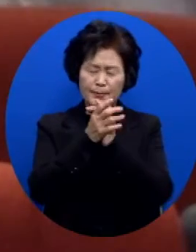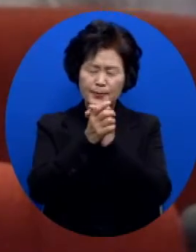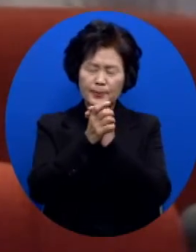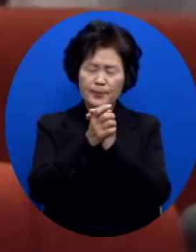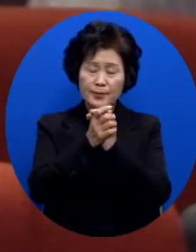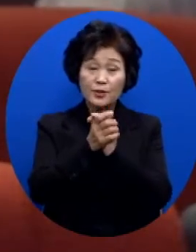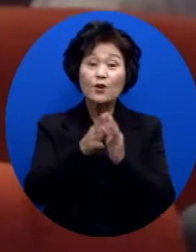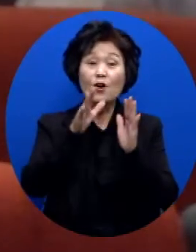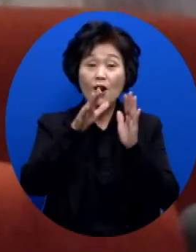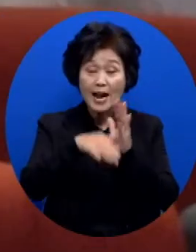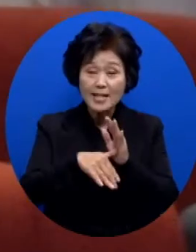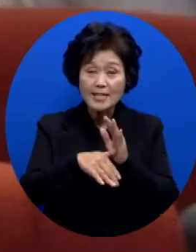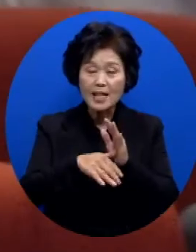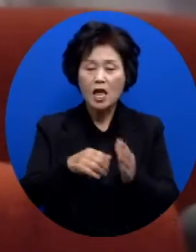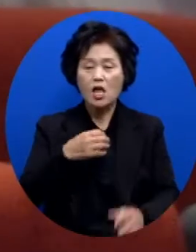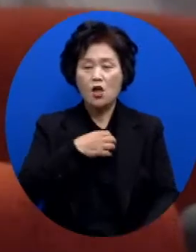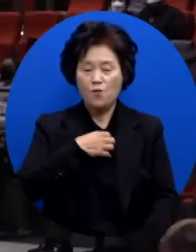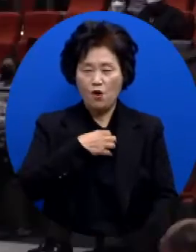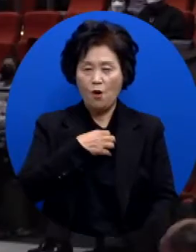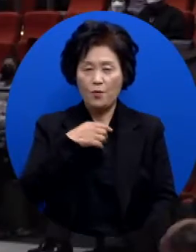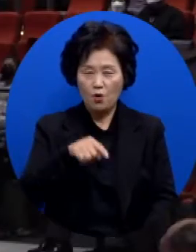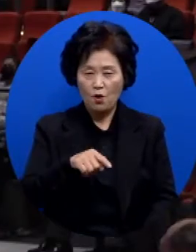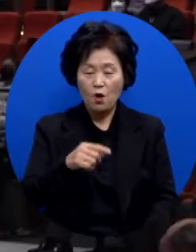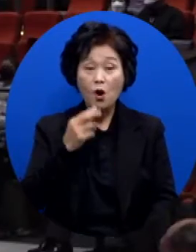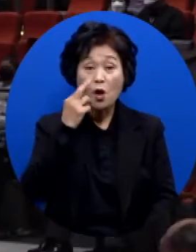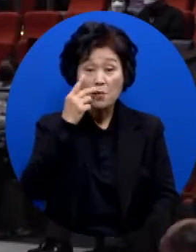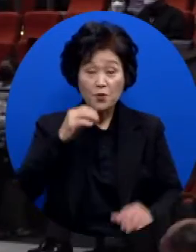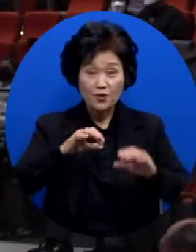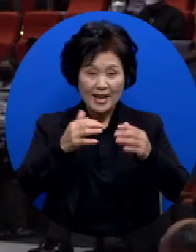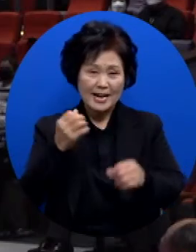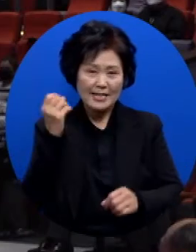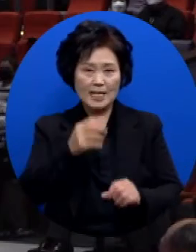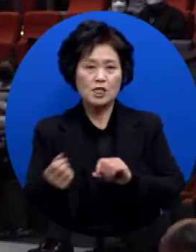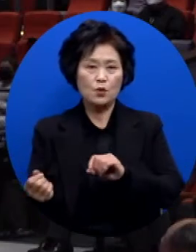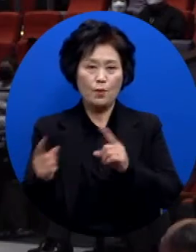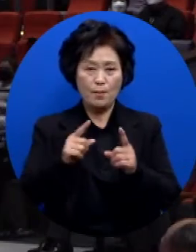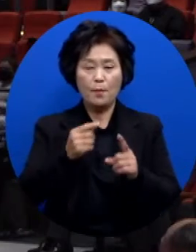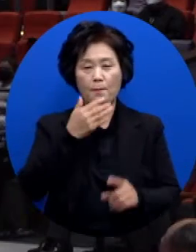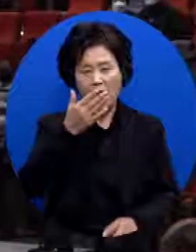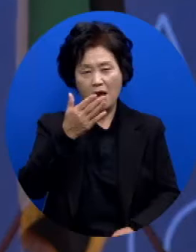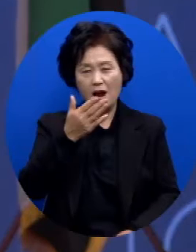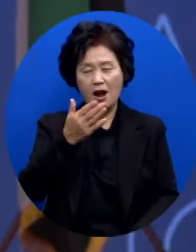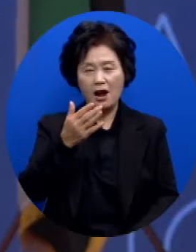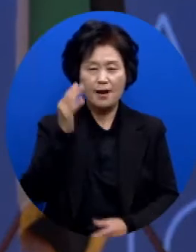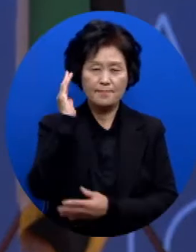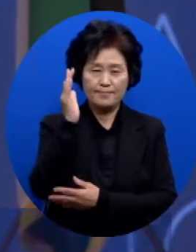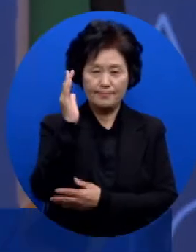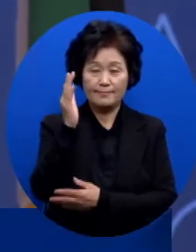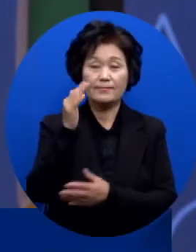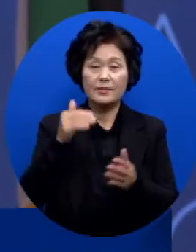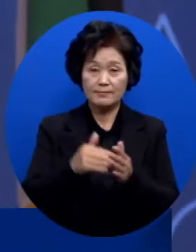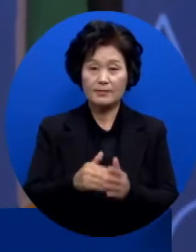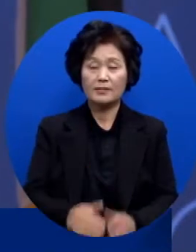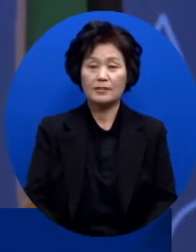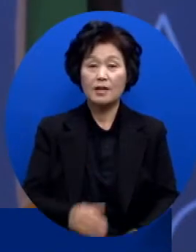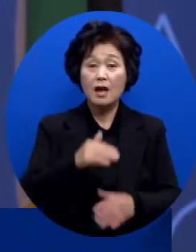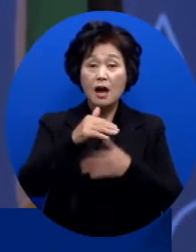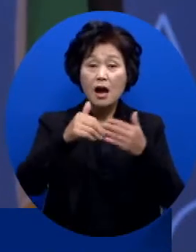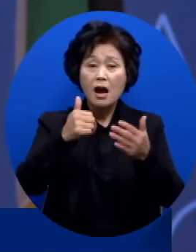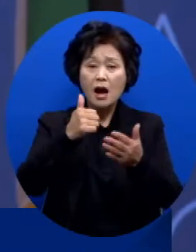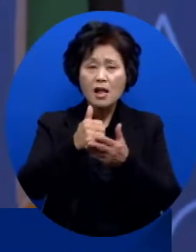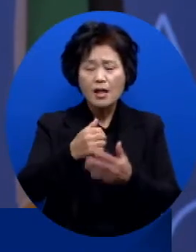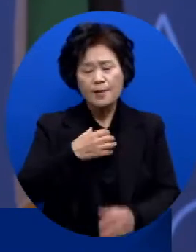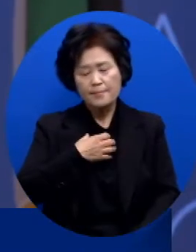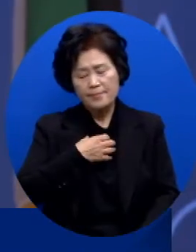때 총체적 위기를 맞은 미국이 다시 일어날 것이라고 강조했습니다. 하나님을 경외하는